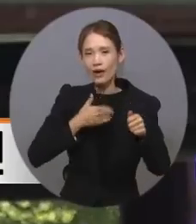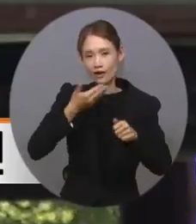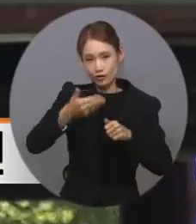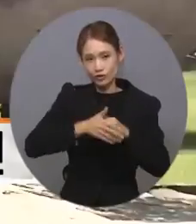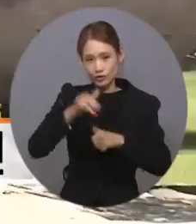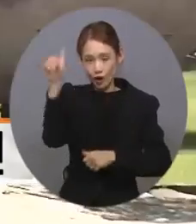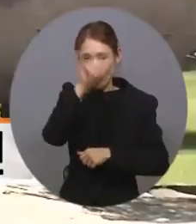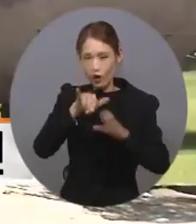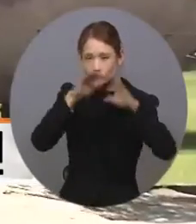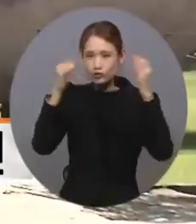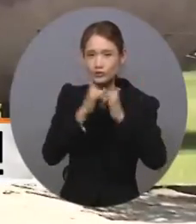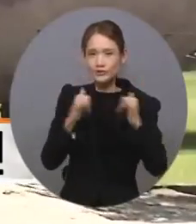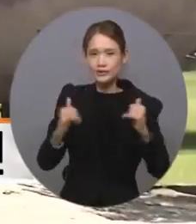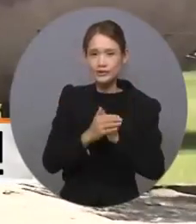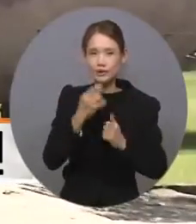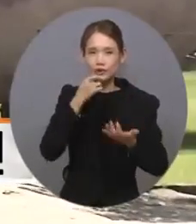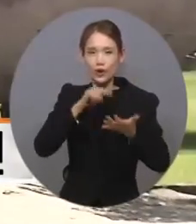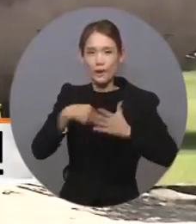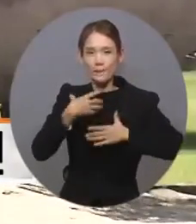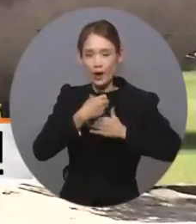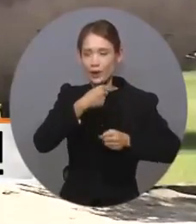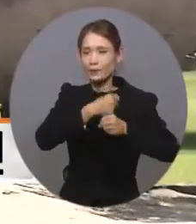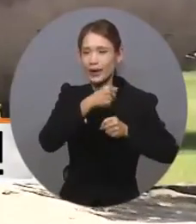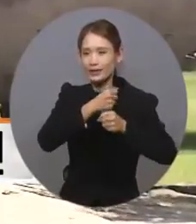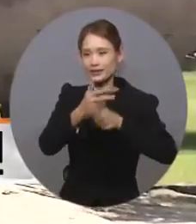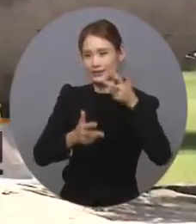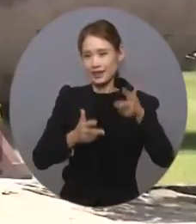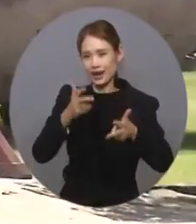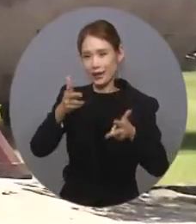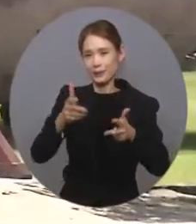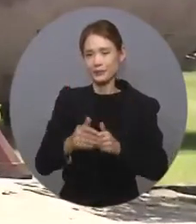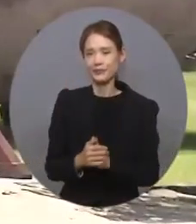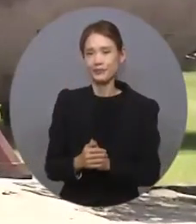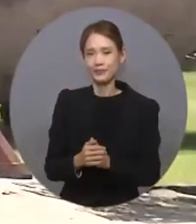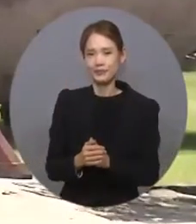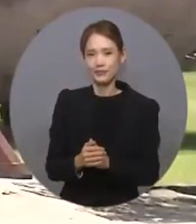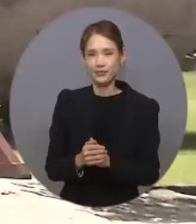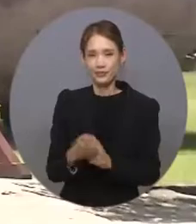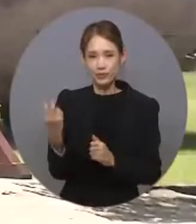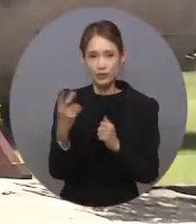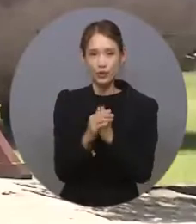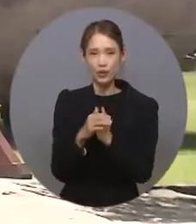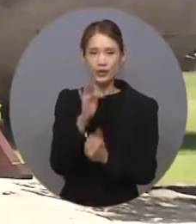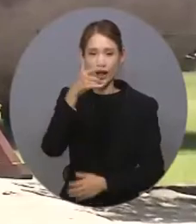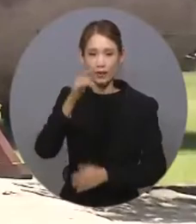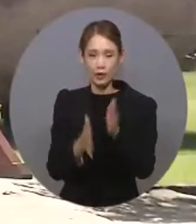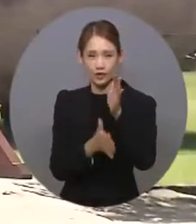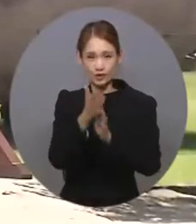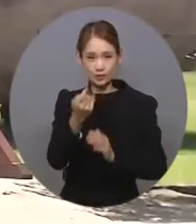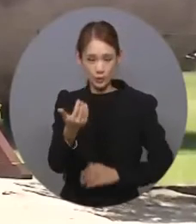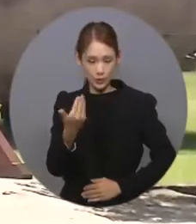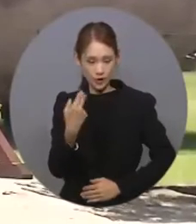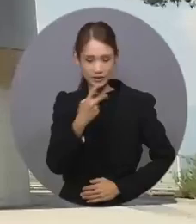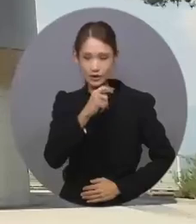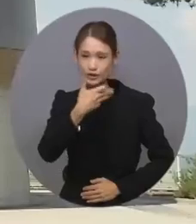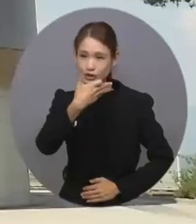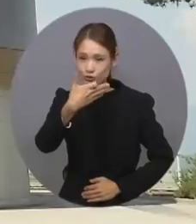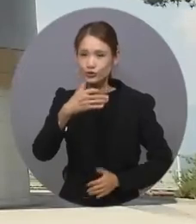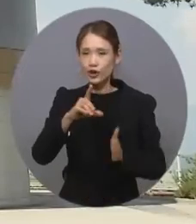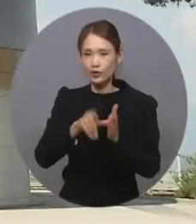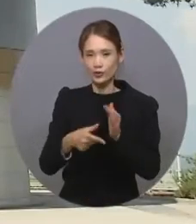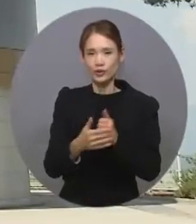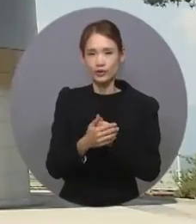관광 활동 여건을 쉽고 편리하게 만드는 사업입니다. 한편 남원시는 앞서